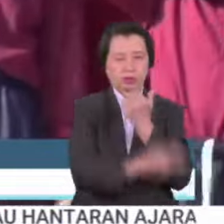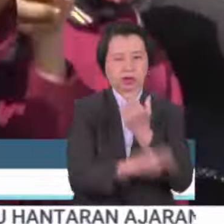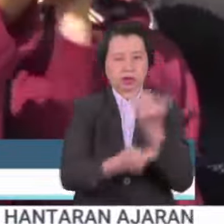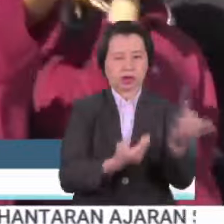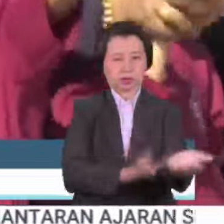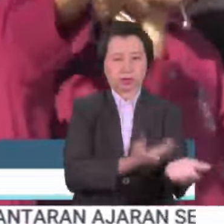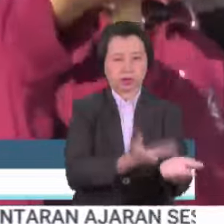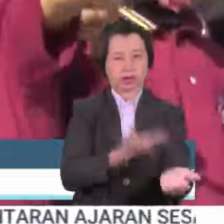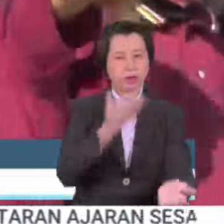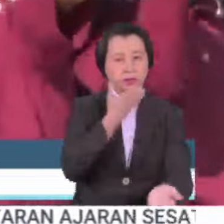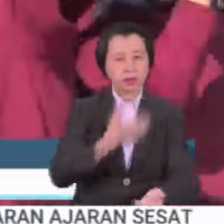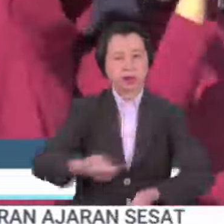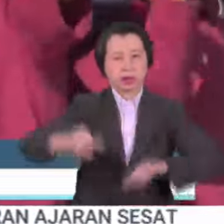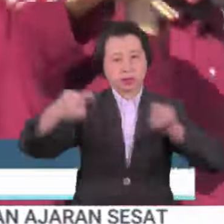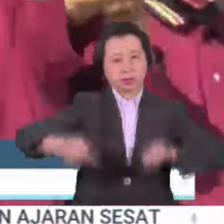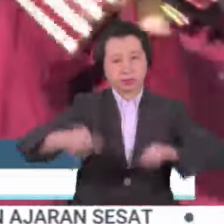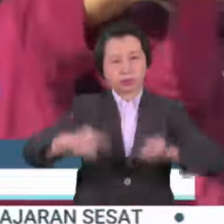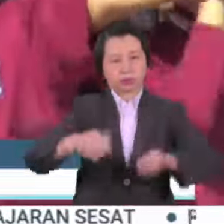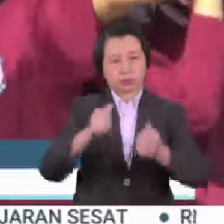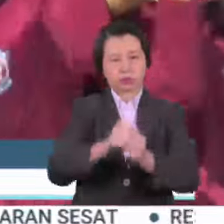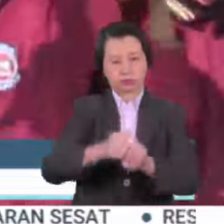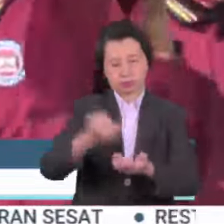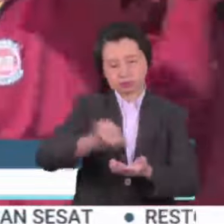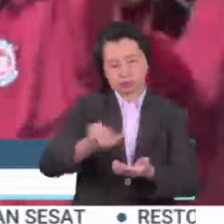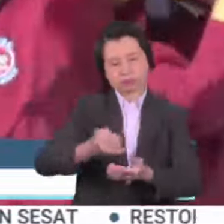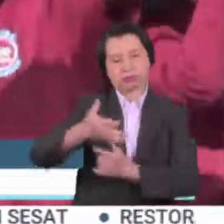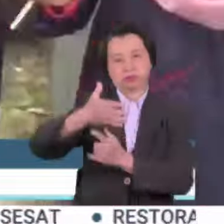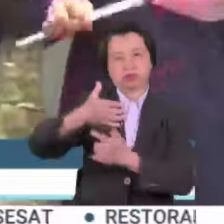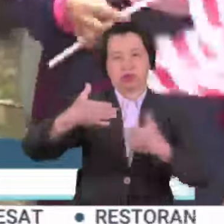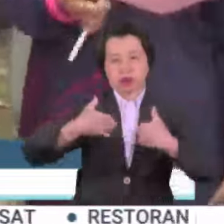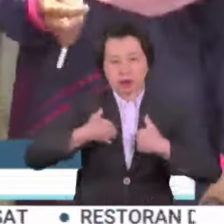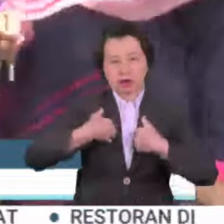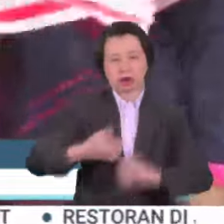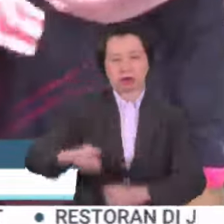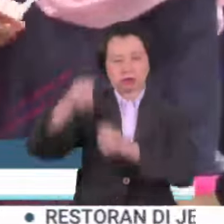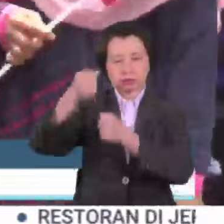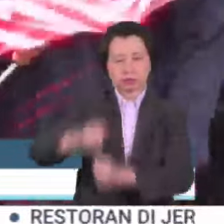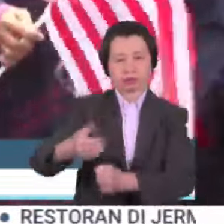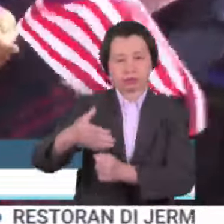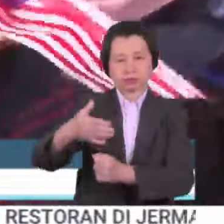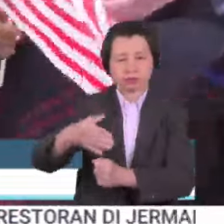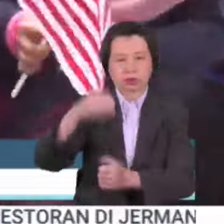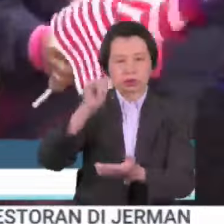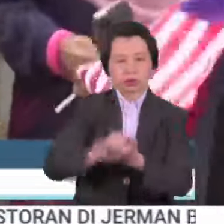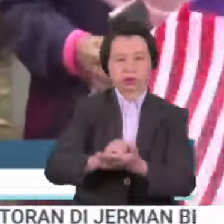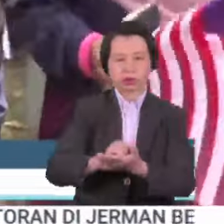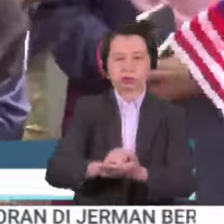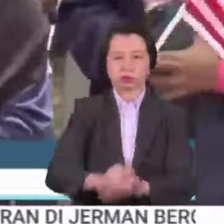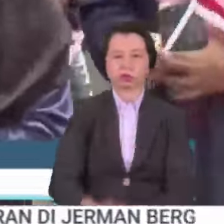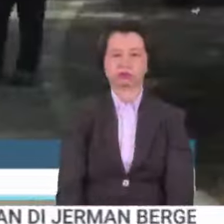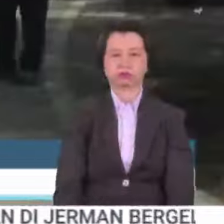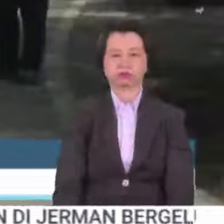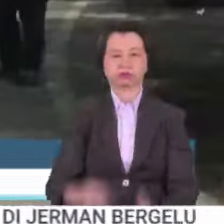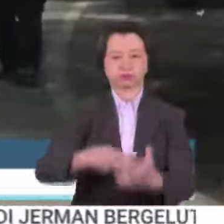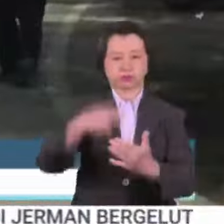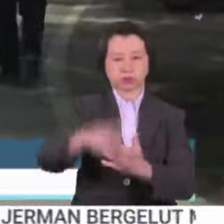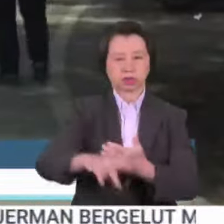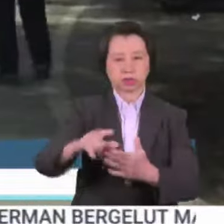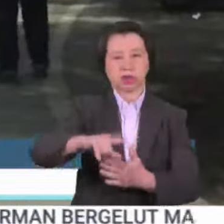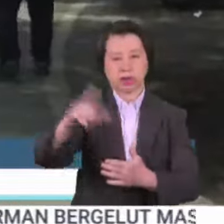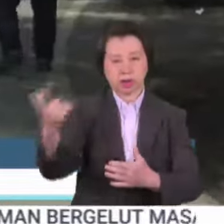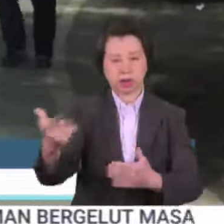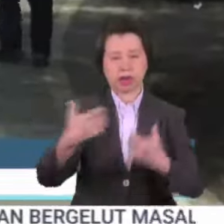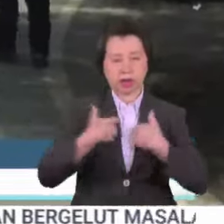muda, pertandingan sketsa rupa negara turut diadakan melibatkan 46 buah sekolah menengah. Program lain